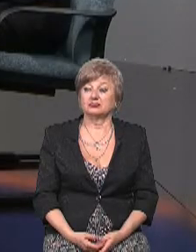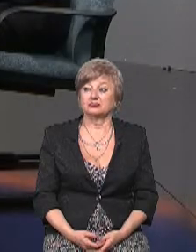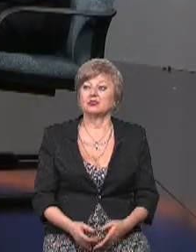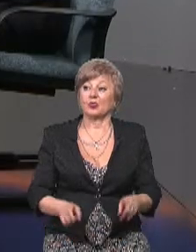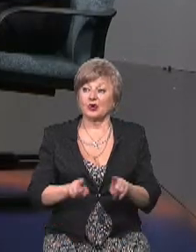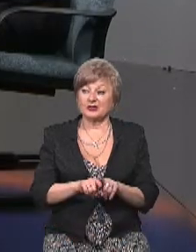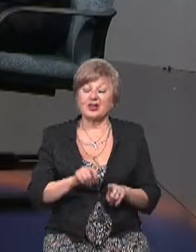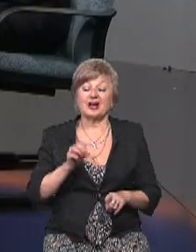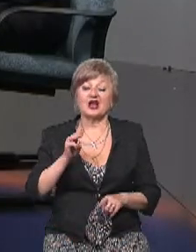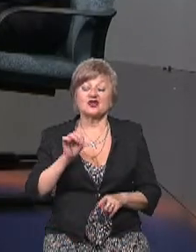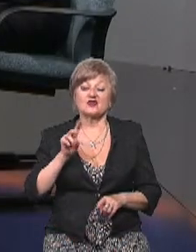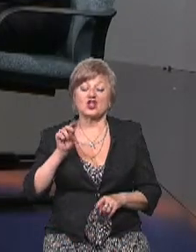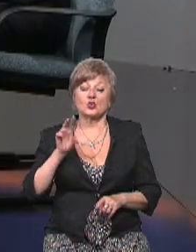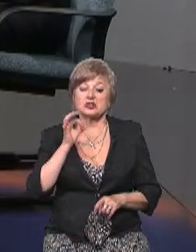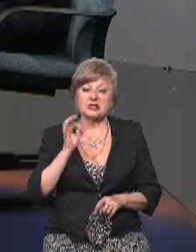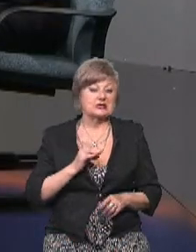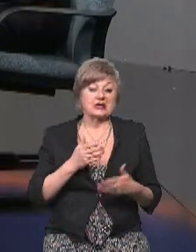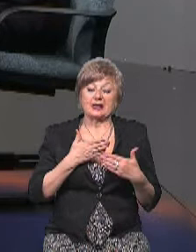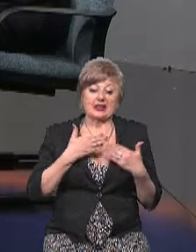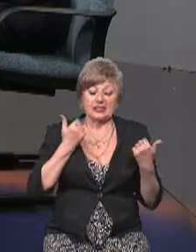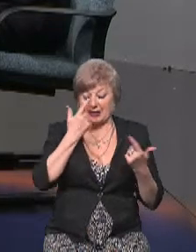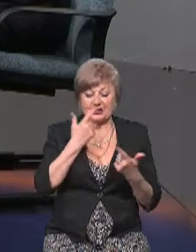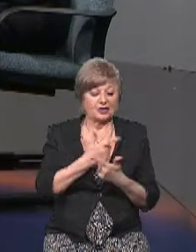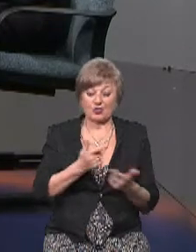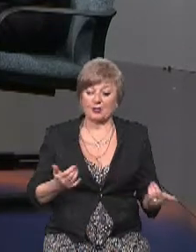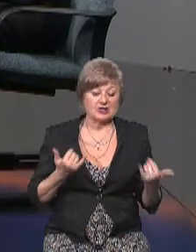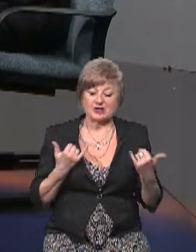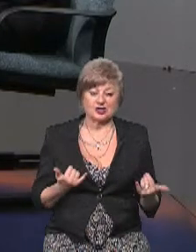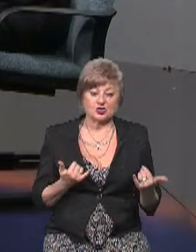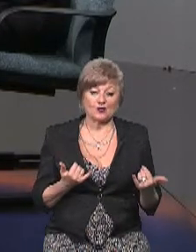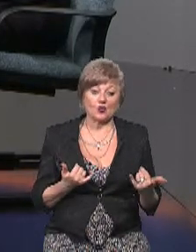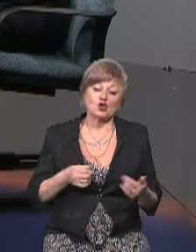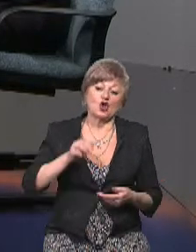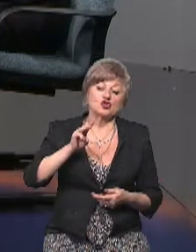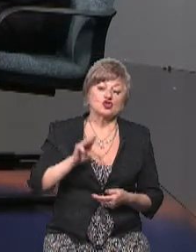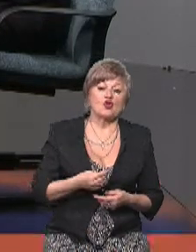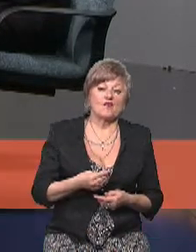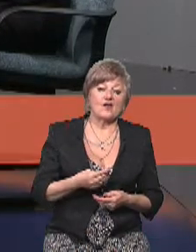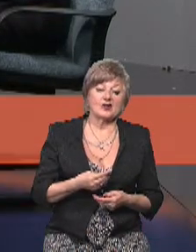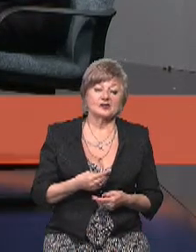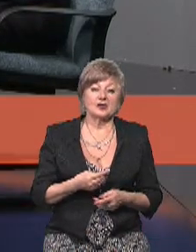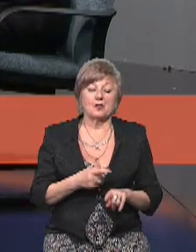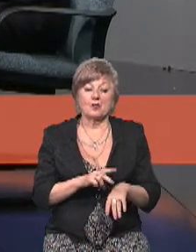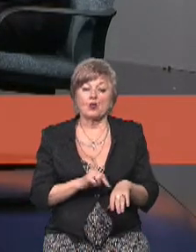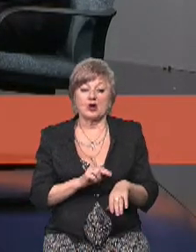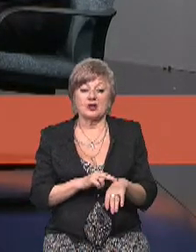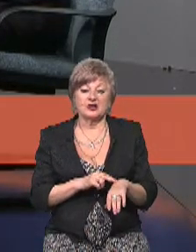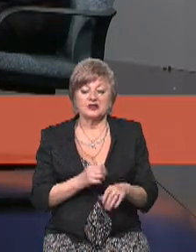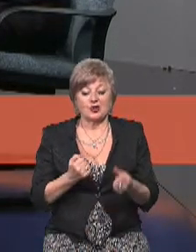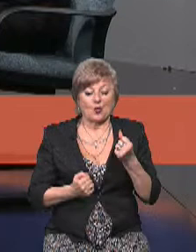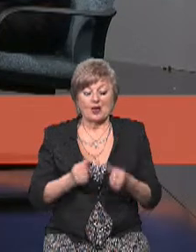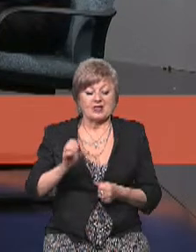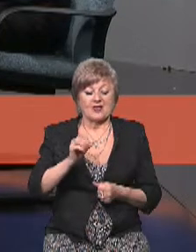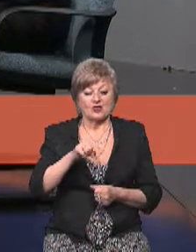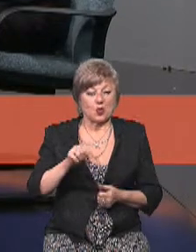Також Катерина Шевченка зазначила, що немає інформації на сьогодні, чи штрафуватиме патрульна поліція власників автівок на